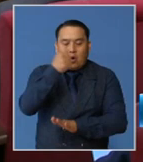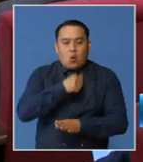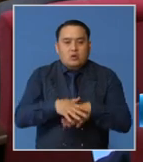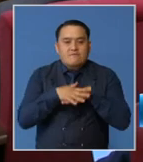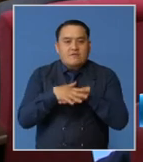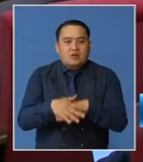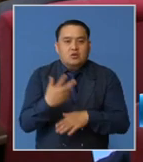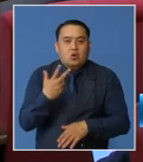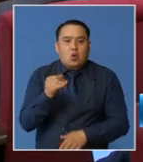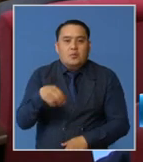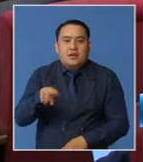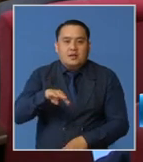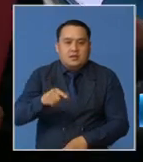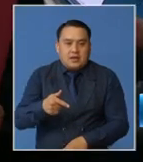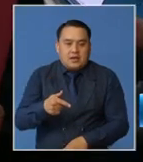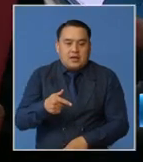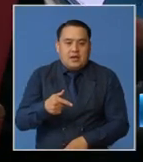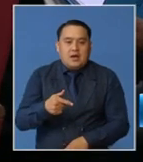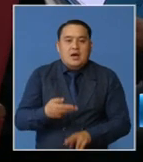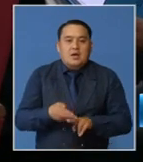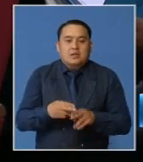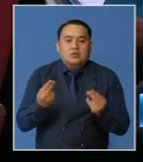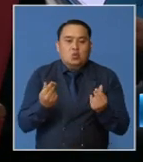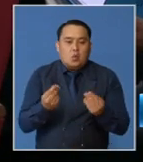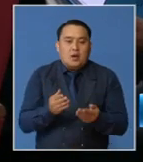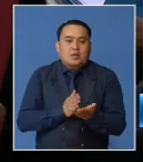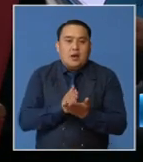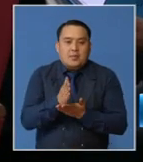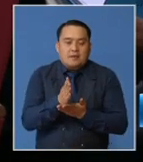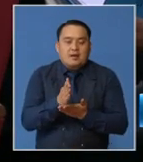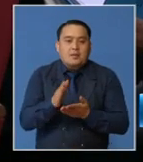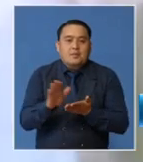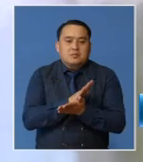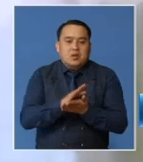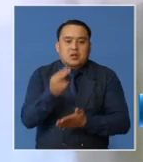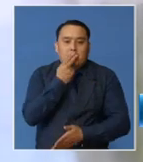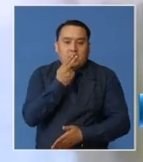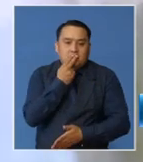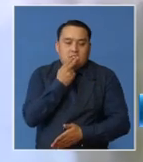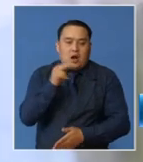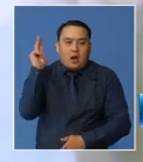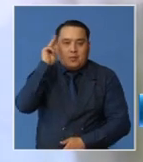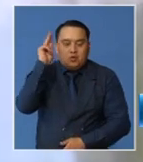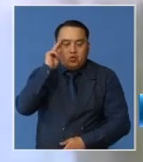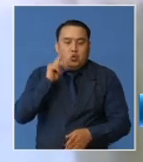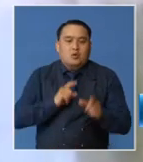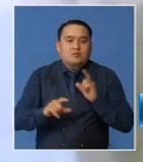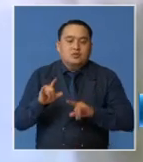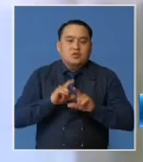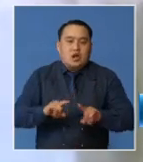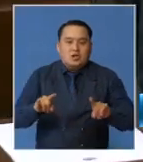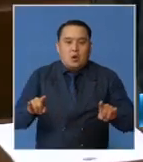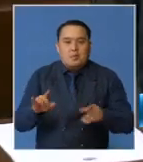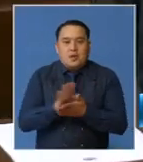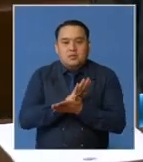выделено порядка 3,5 миллиардов тенге. Эта сумма направлена на бесплатное горячее питание, гранты, оплату услуг детских садов,